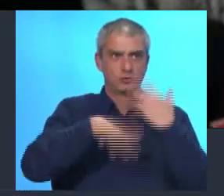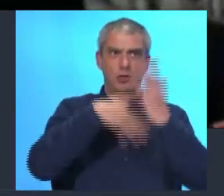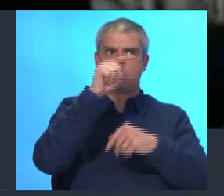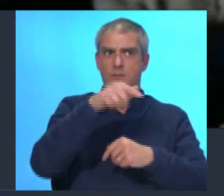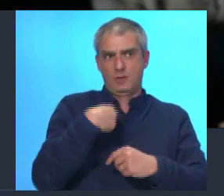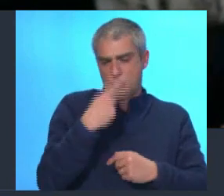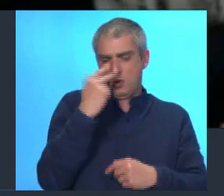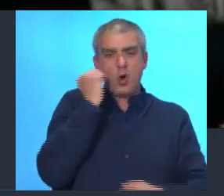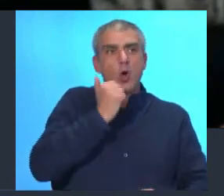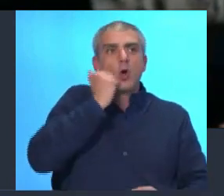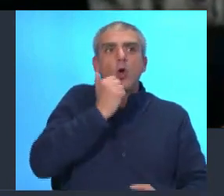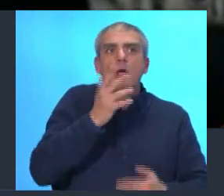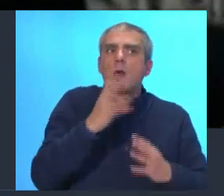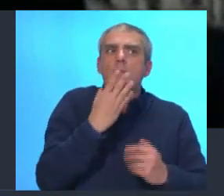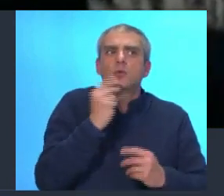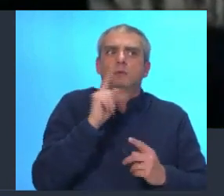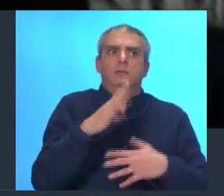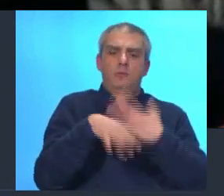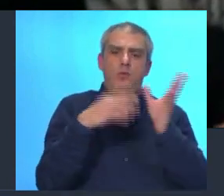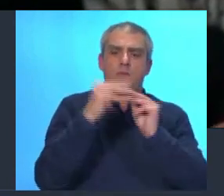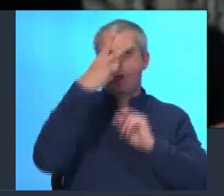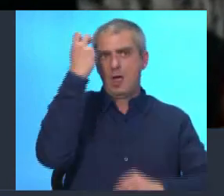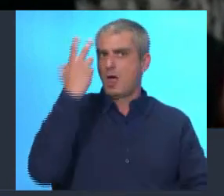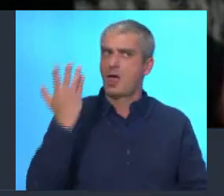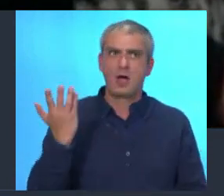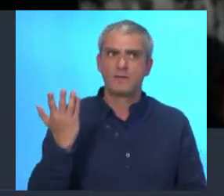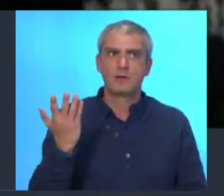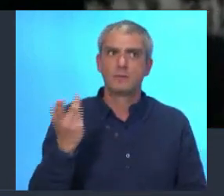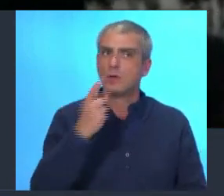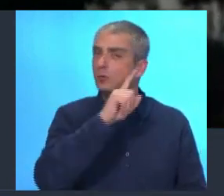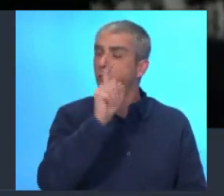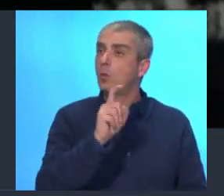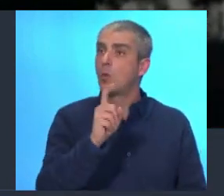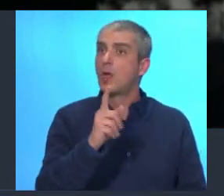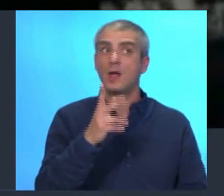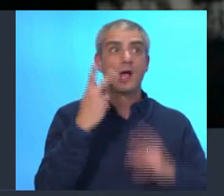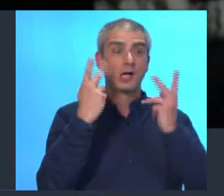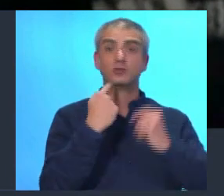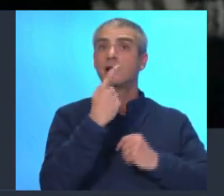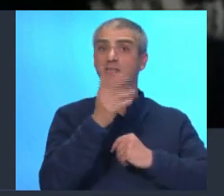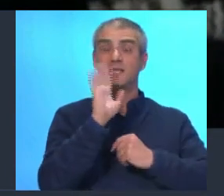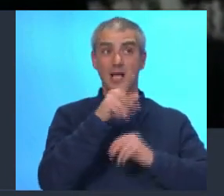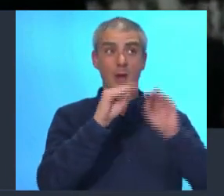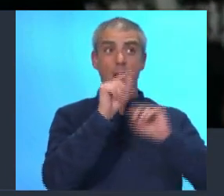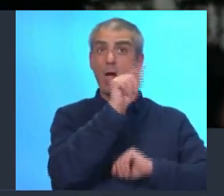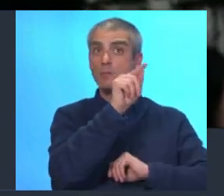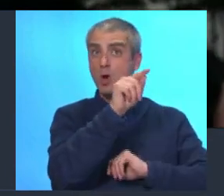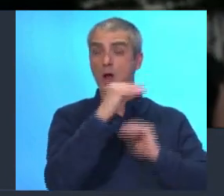רואה את זה כולו, ולמה יהודים צריכים להתבונן עם... חשוב להזכיר גם למורה הזאת, על